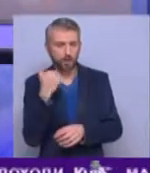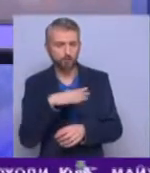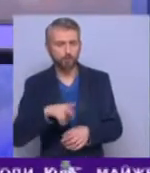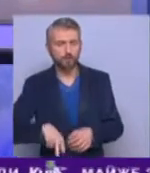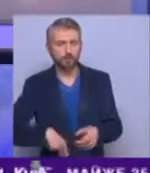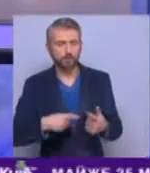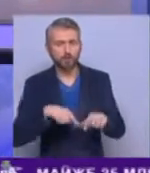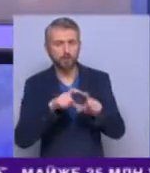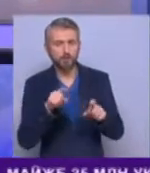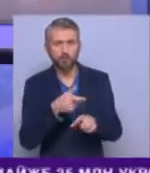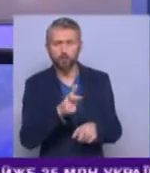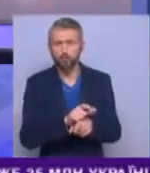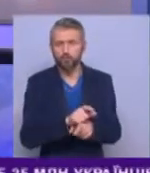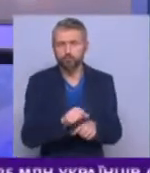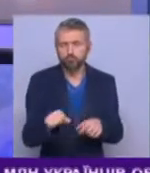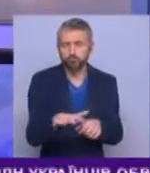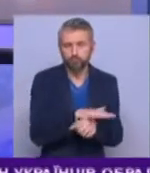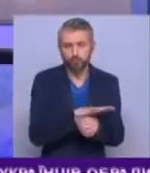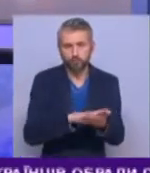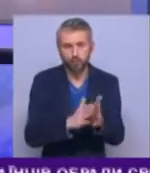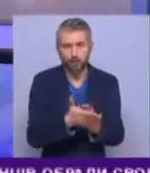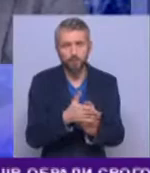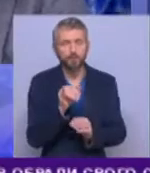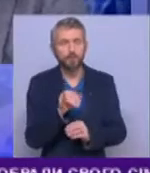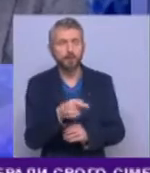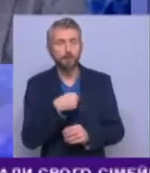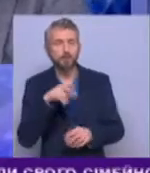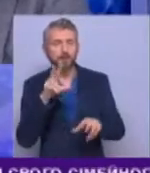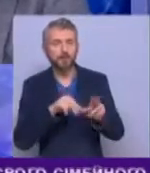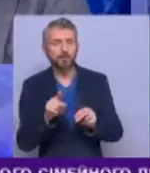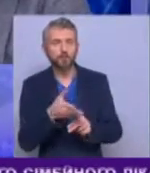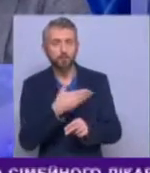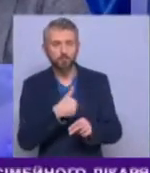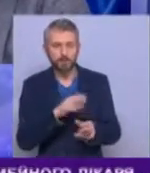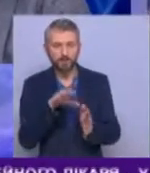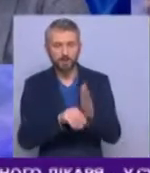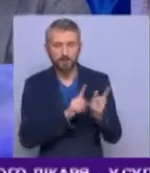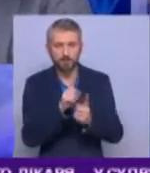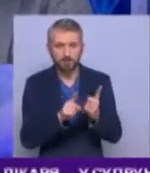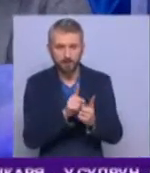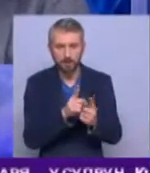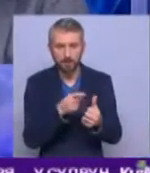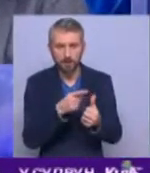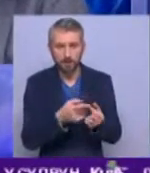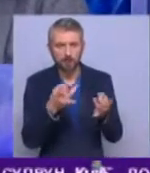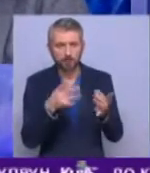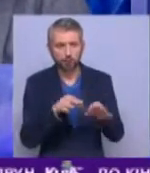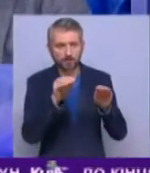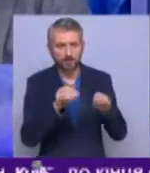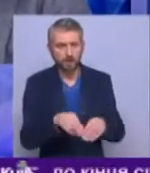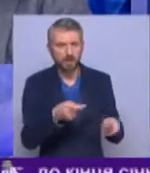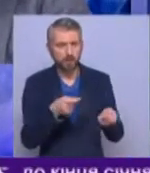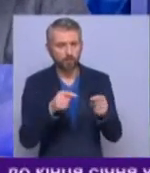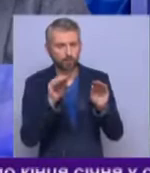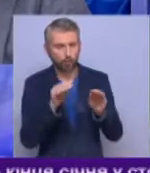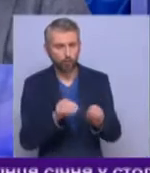директором департаменту, він досить тонко володіє цією ситуацією. І ми надіємося, що ми внесемо ці зміни. Це перше спрощення складання адмінпротоколу, і